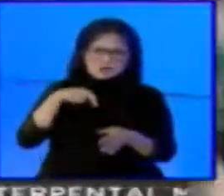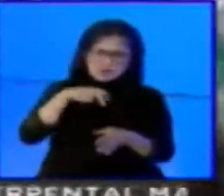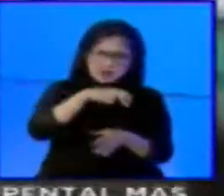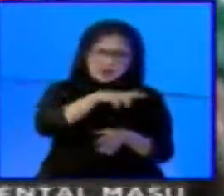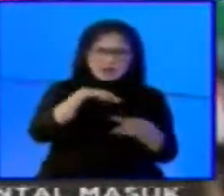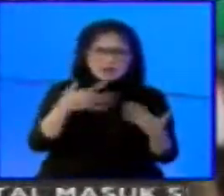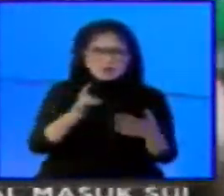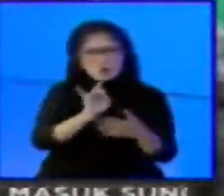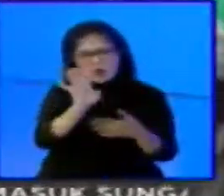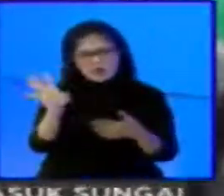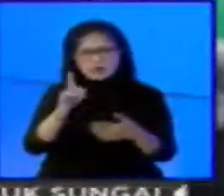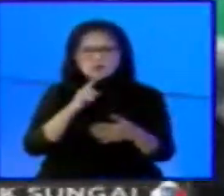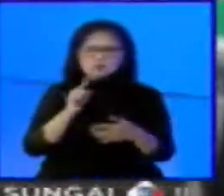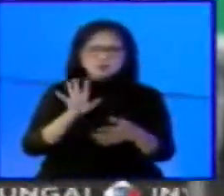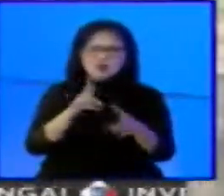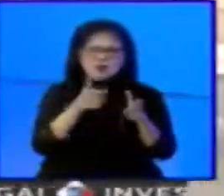tak terganggu.